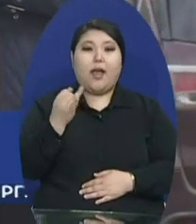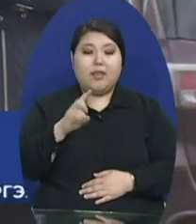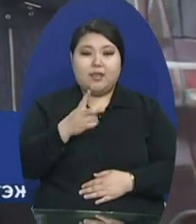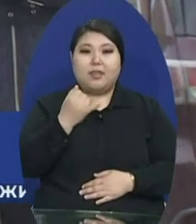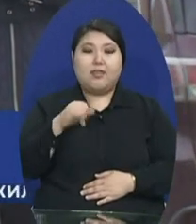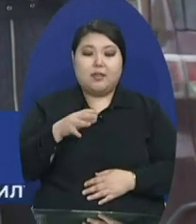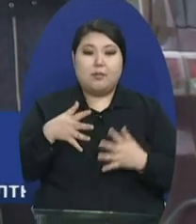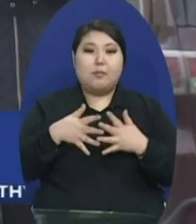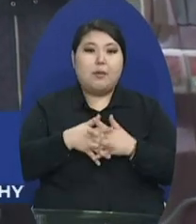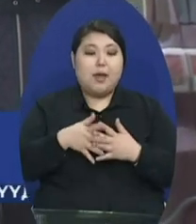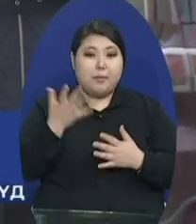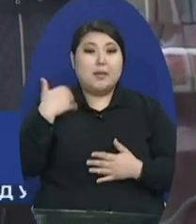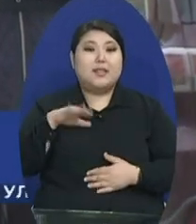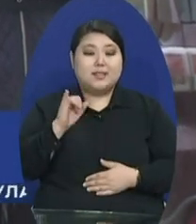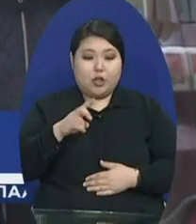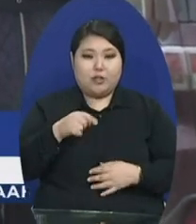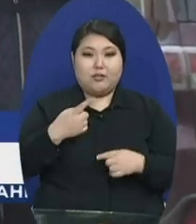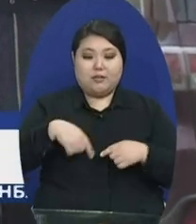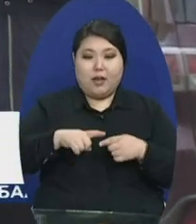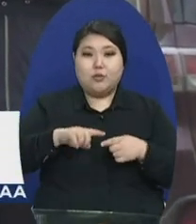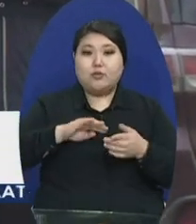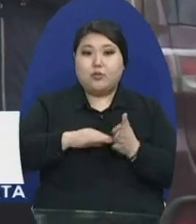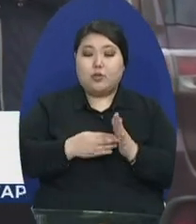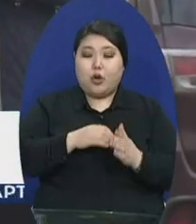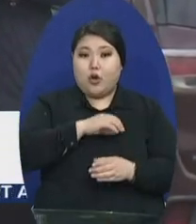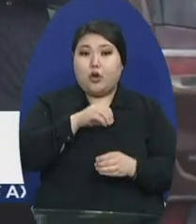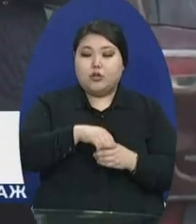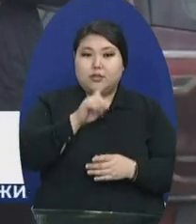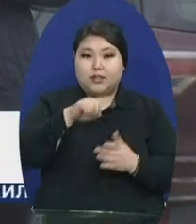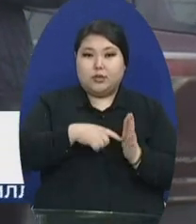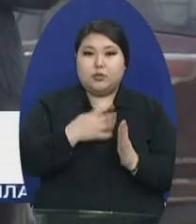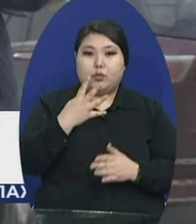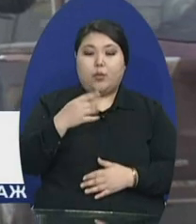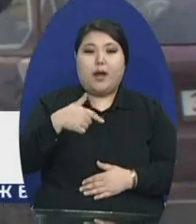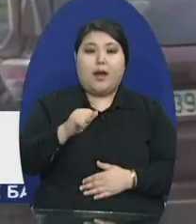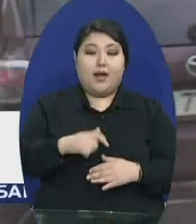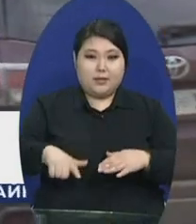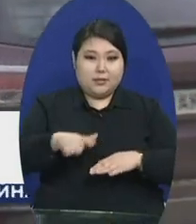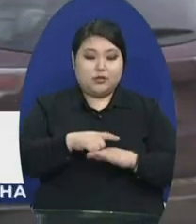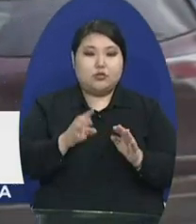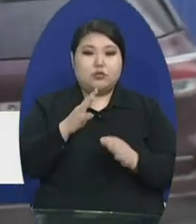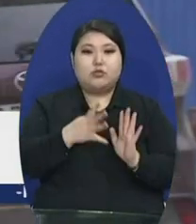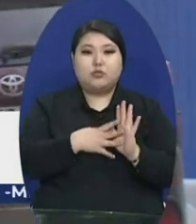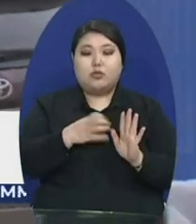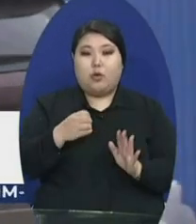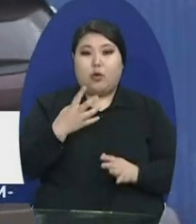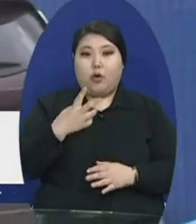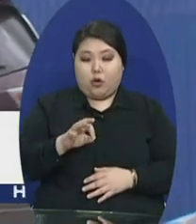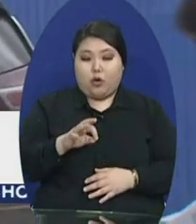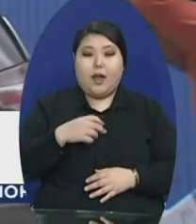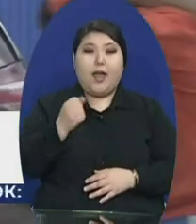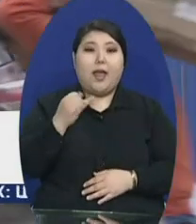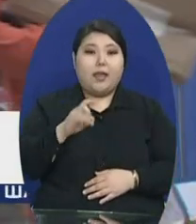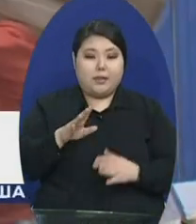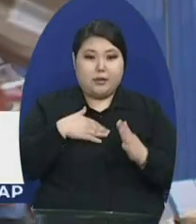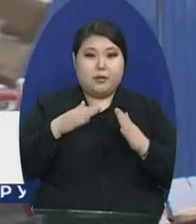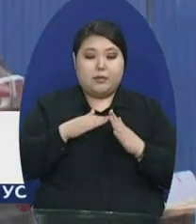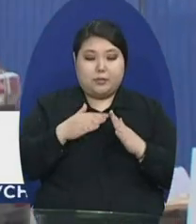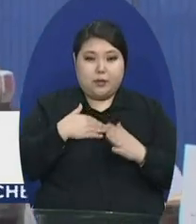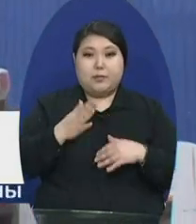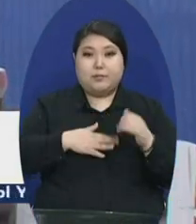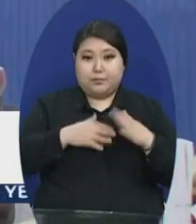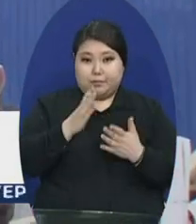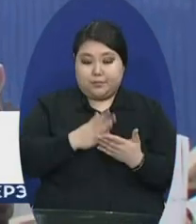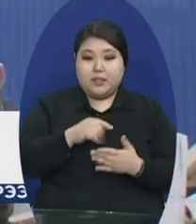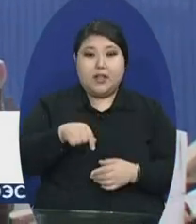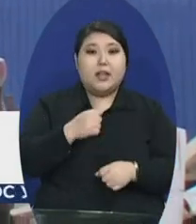орон сууц байсан одоо дахин төлөвлөлт хийгээд 1.4 га газарт 920 айлын орон сууц барьж байна. За одоо